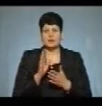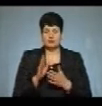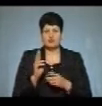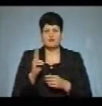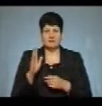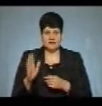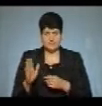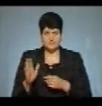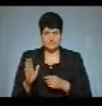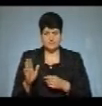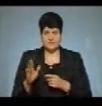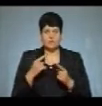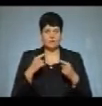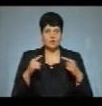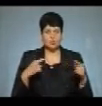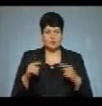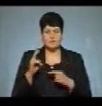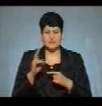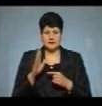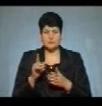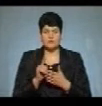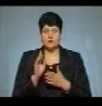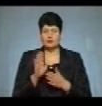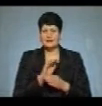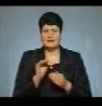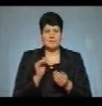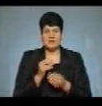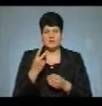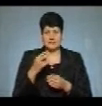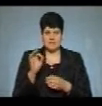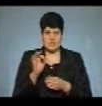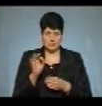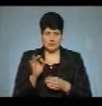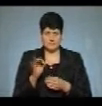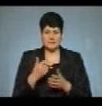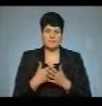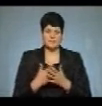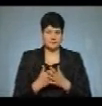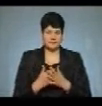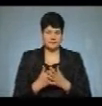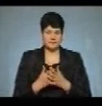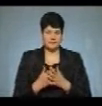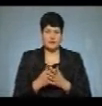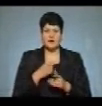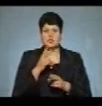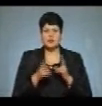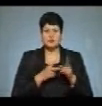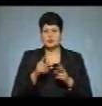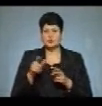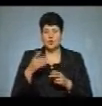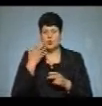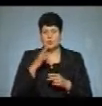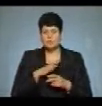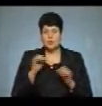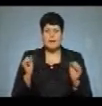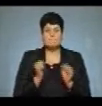квартирі. В кутових квартирах повинно бути не менше 20 градусів. По крайній мірі, як скаржаться мешканці, що коли були